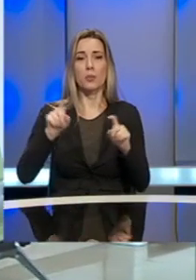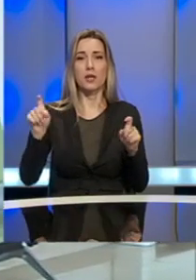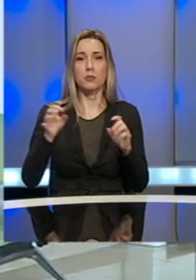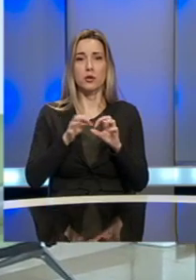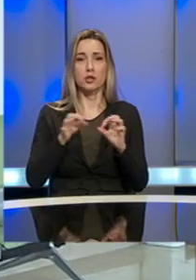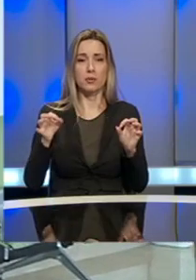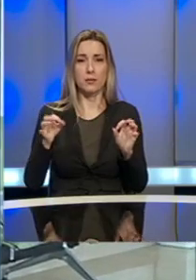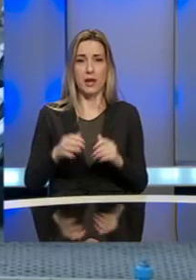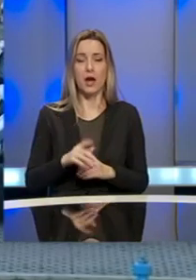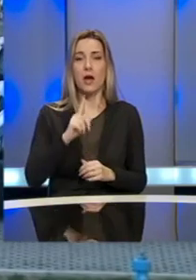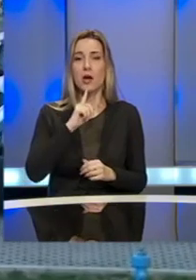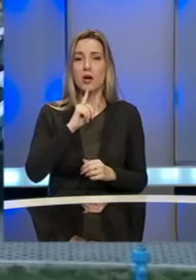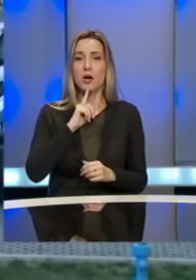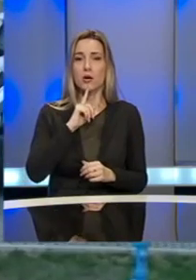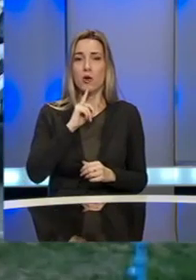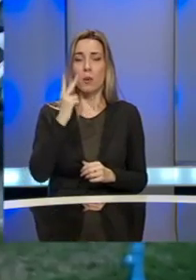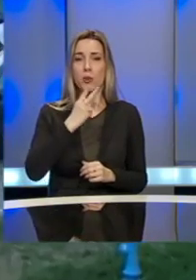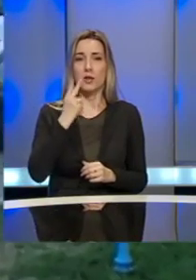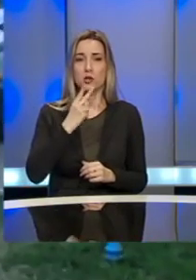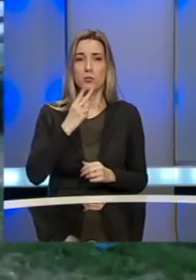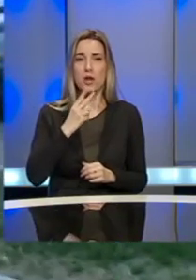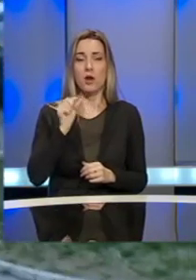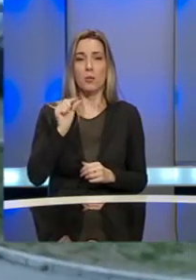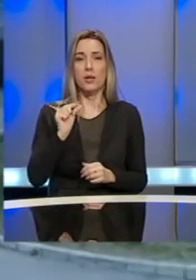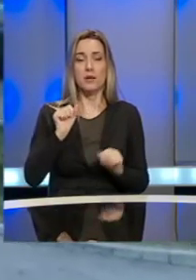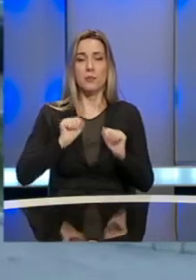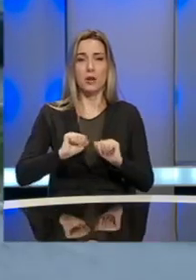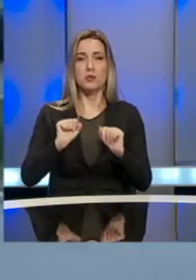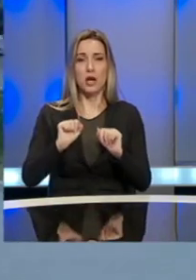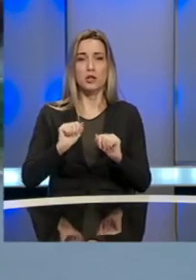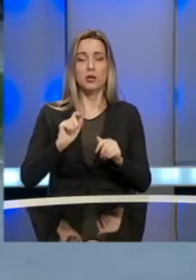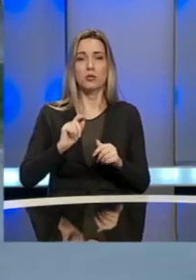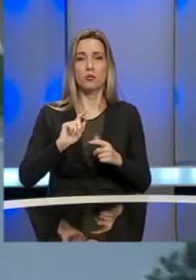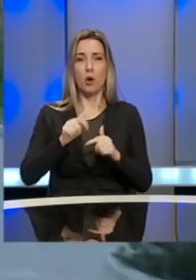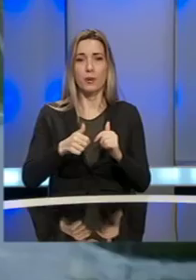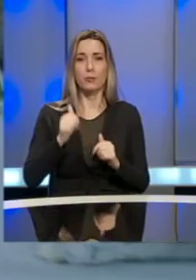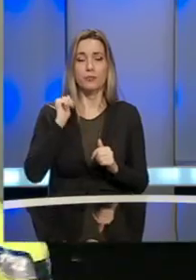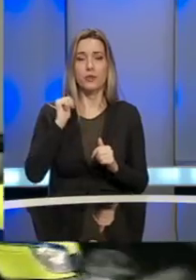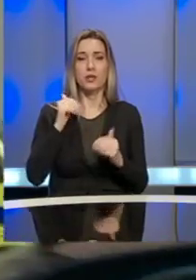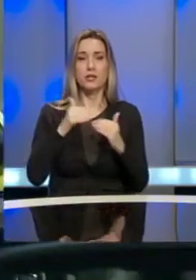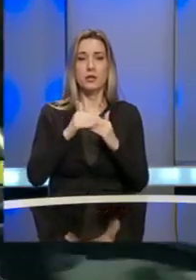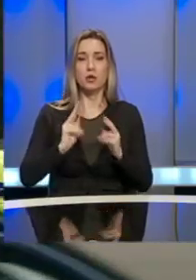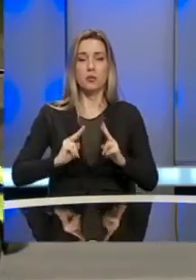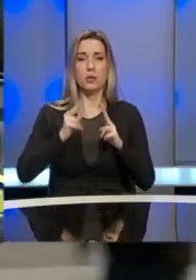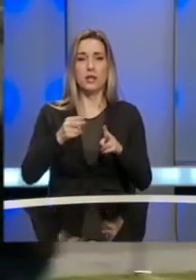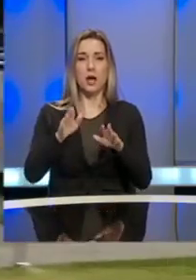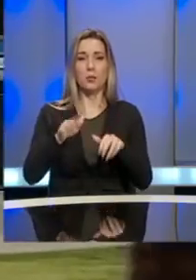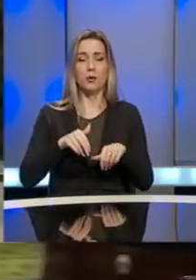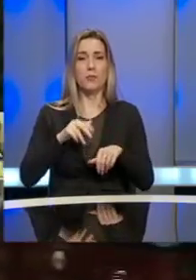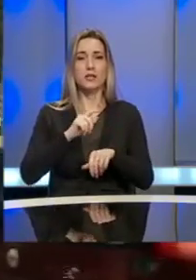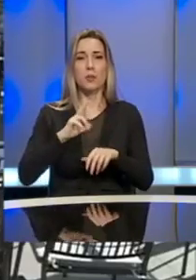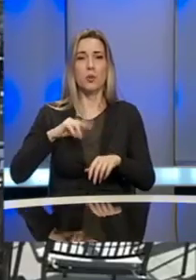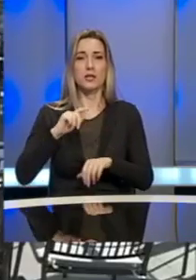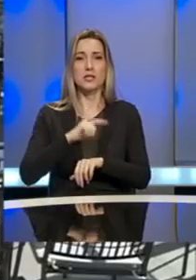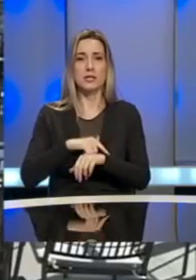higijensko-epidemioloških mjera koje podrazumijevaju minimalnu zaštitnu opremu. Od sinoć u Mostaru počeo primjenjivati policijski